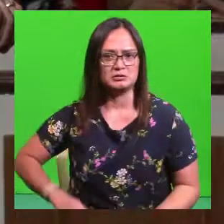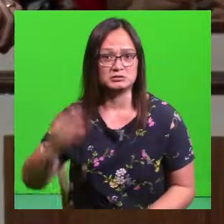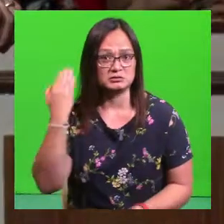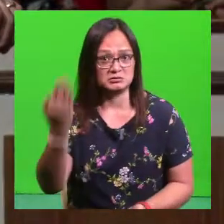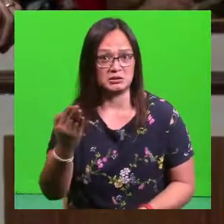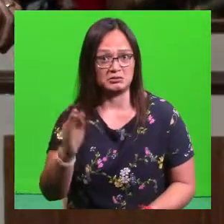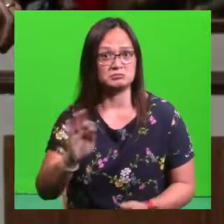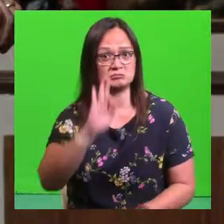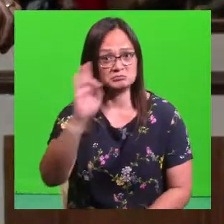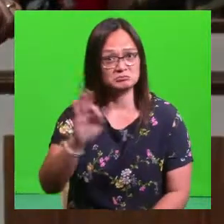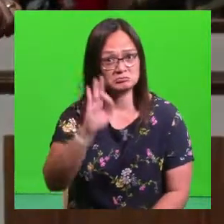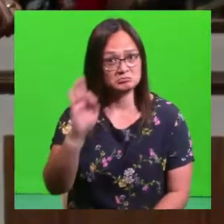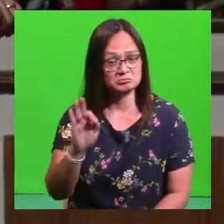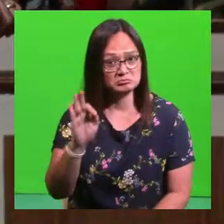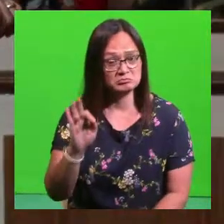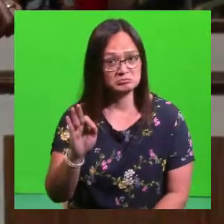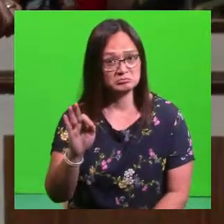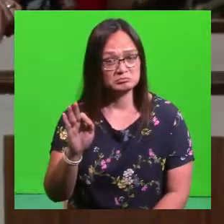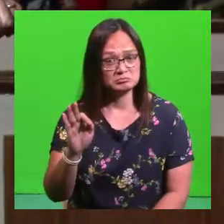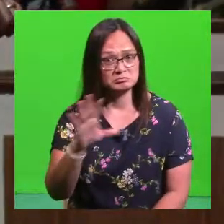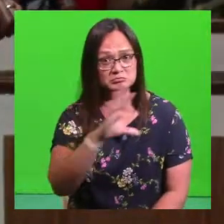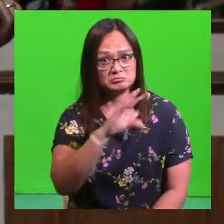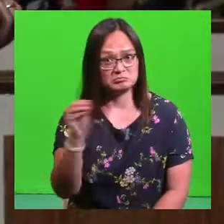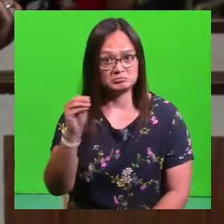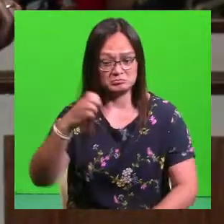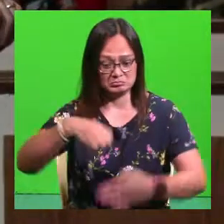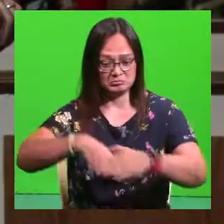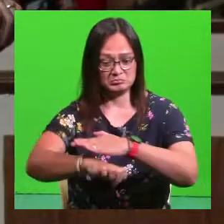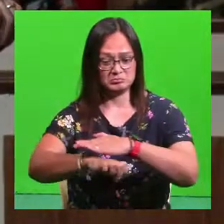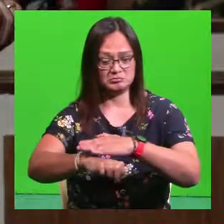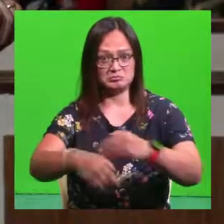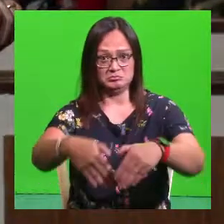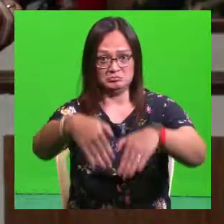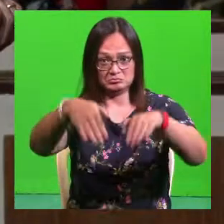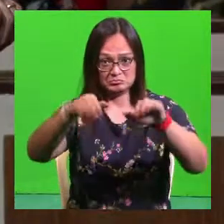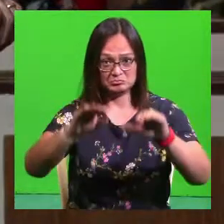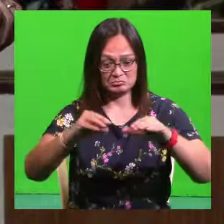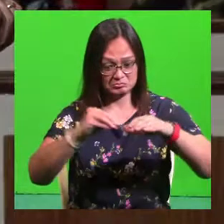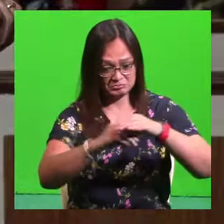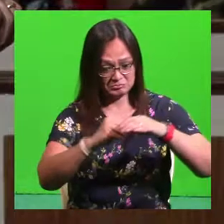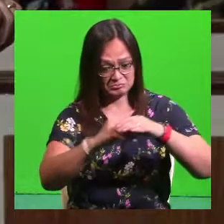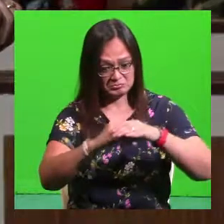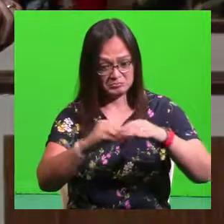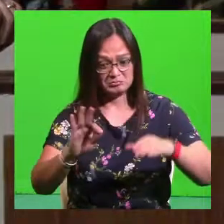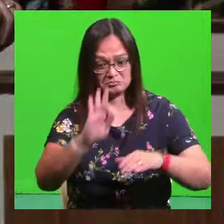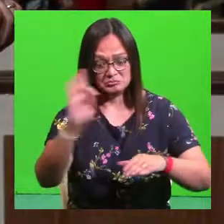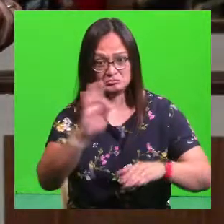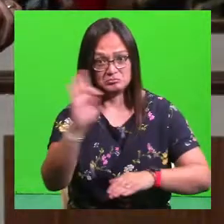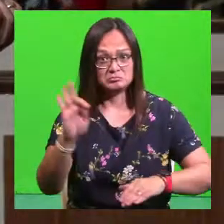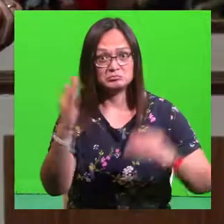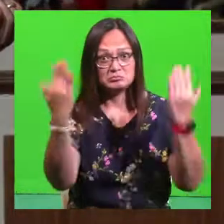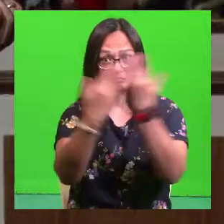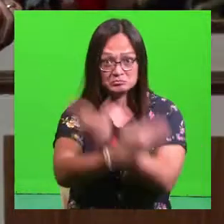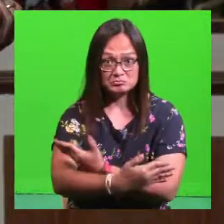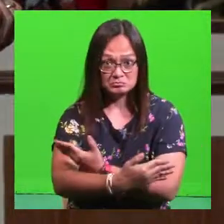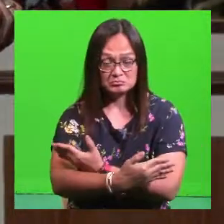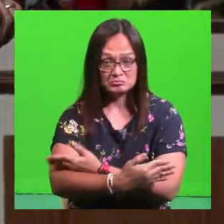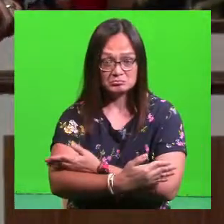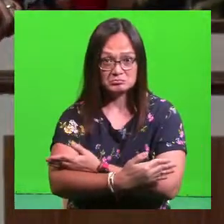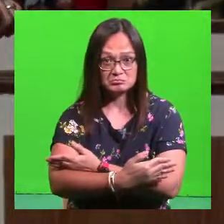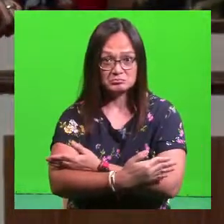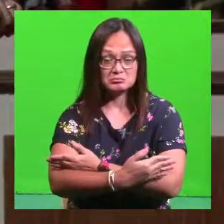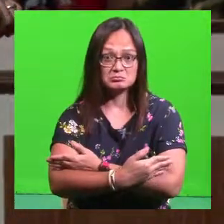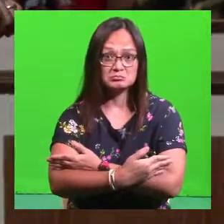Pagkatapos ipinasok sa grave ng Biyernes ng gabi. Okay? At bumangon na